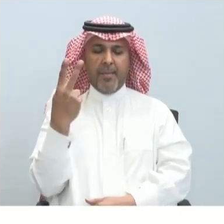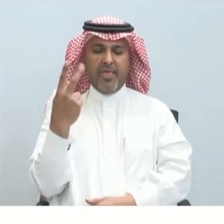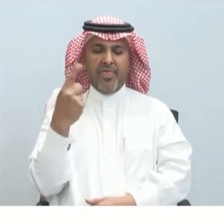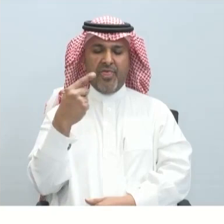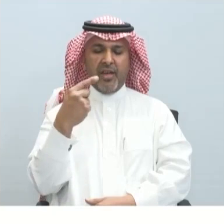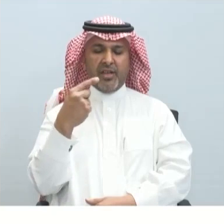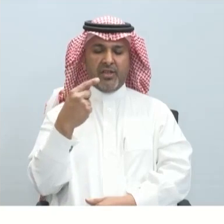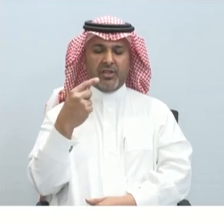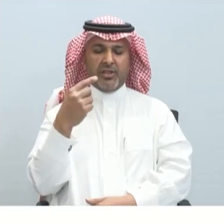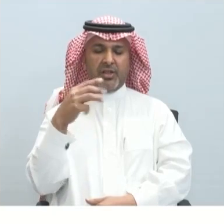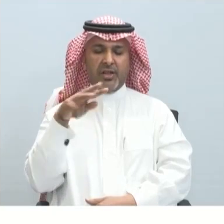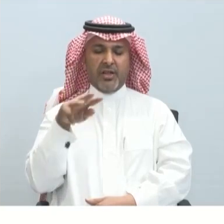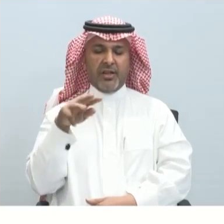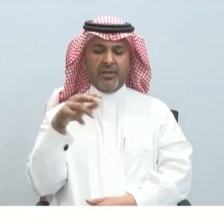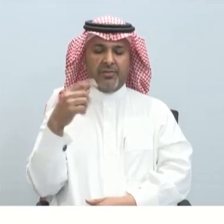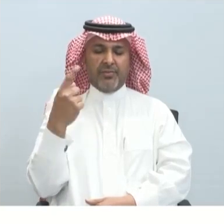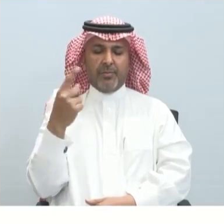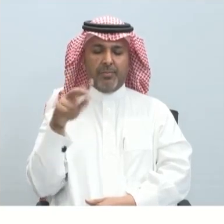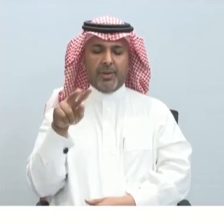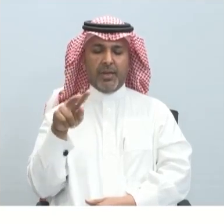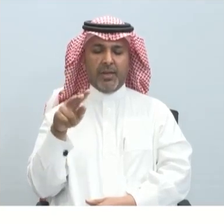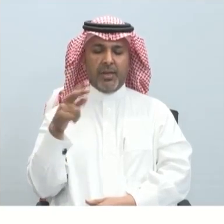هنا حيطلع معك